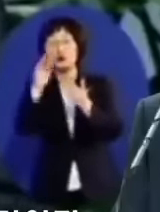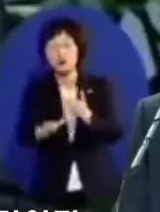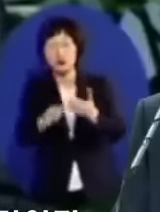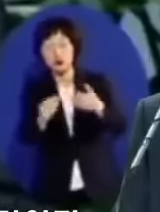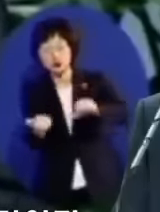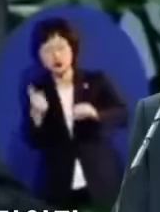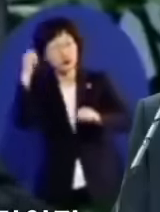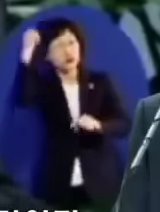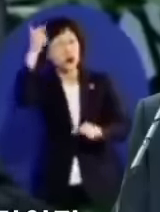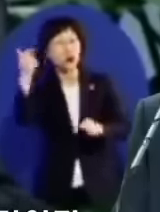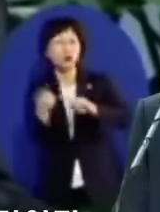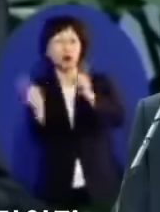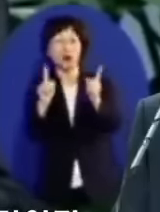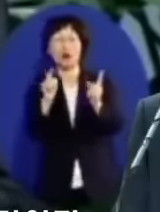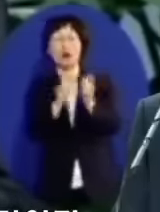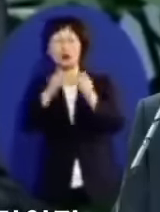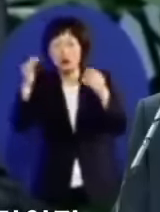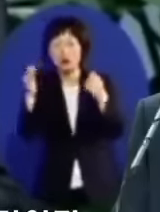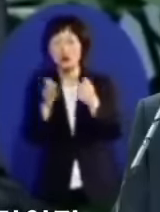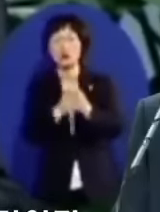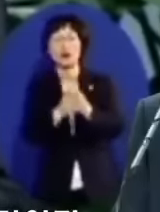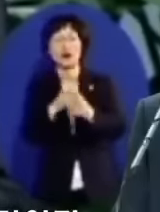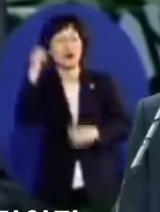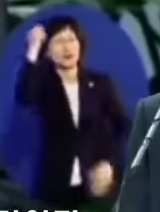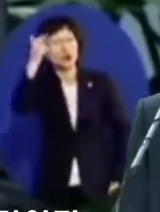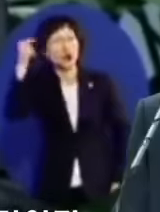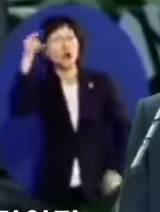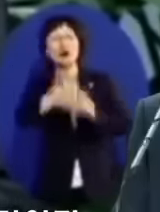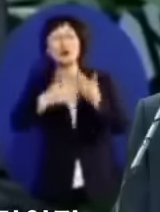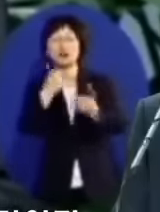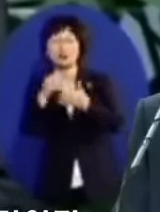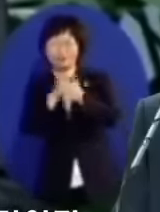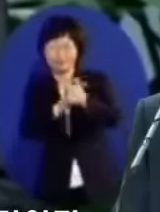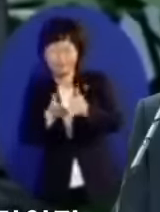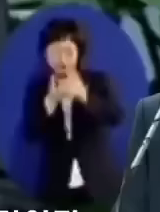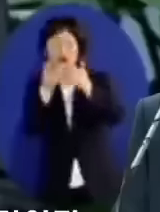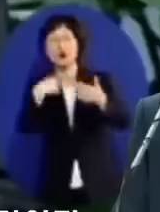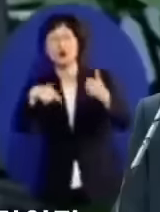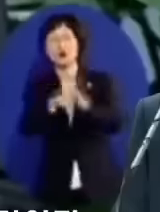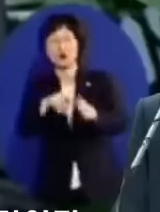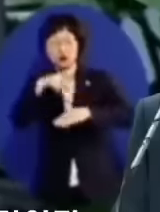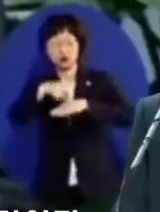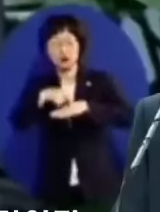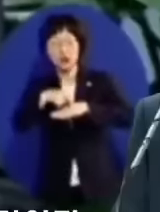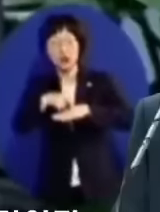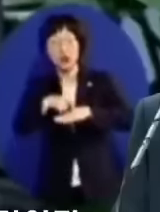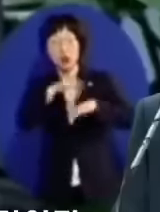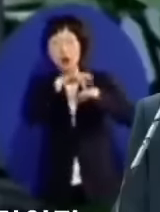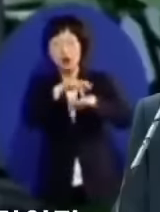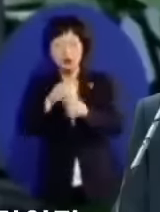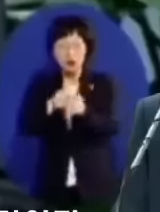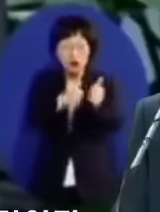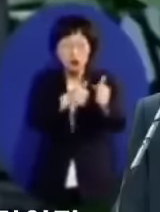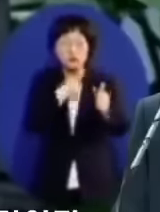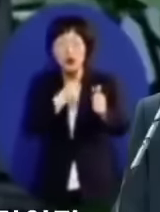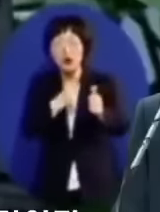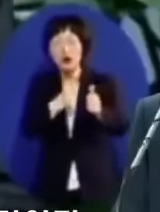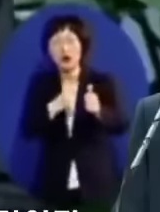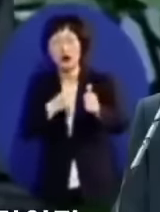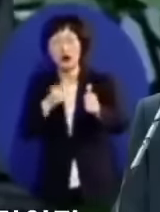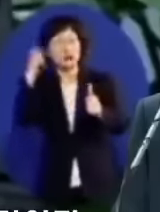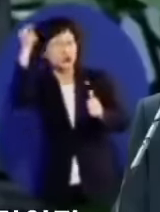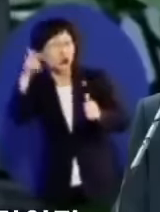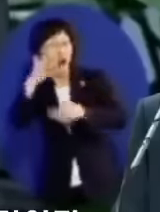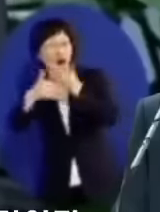때문에 영혼이 하나님을 섬기려 나가려는데 육체는 마귀와 세상을 따라 나가려고 하니까 싸움이